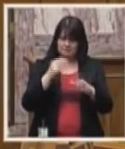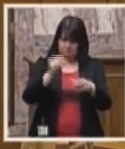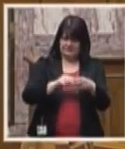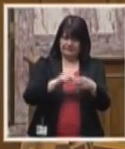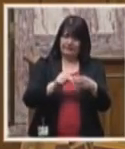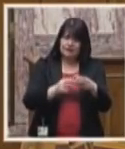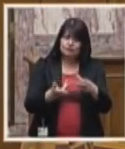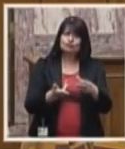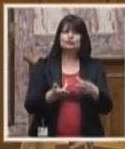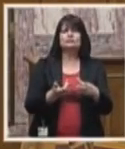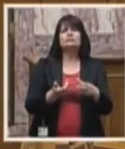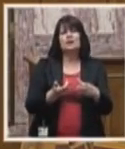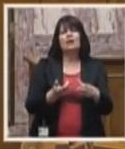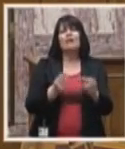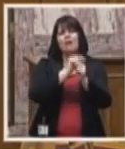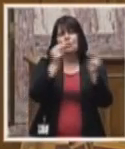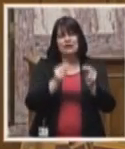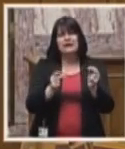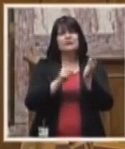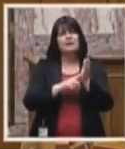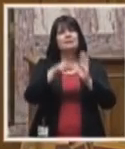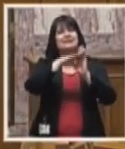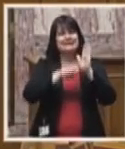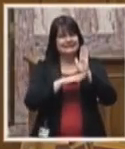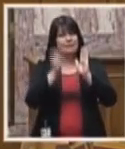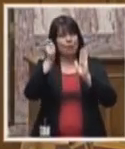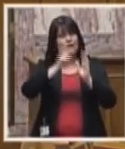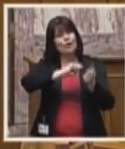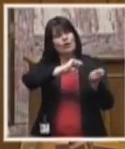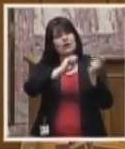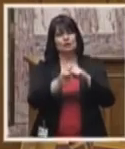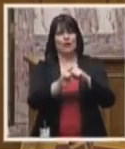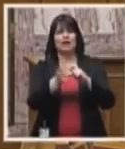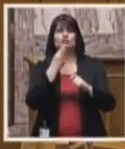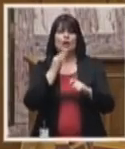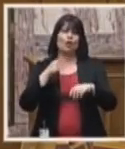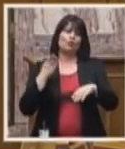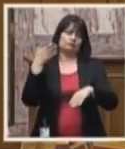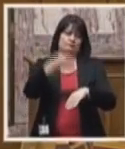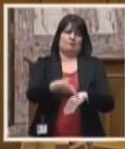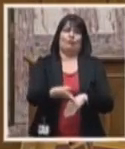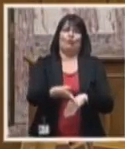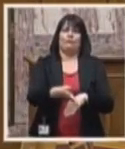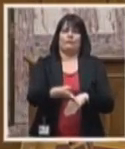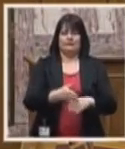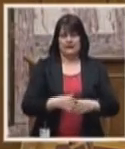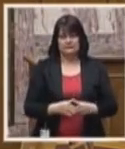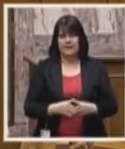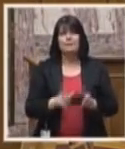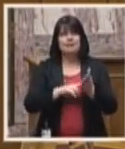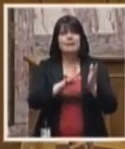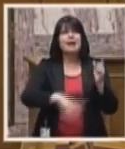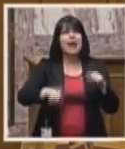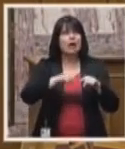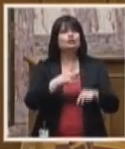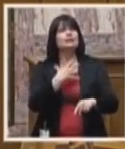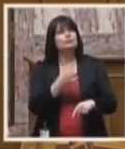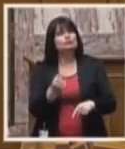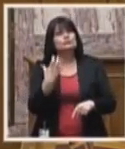που αργοπεθαίνει και πρέπει να αλλάξει. Αυτό το έλλειμμα αξιοπιστίας και της εμπιστοσύνης είναι ένα μεγάλο στοίχημα και